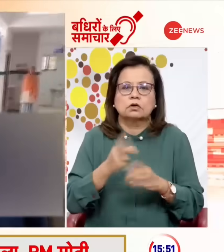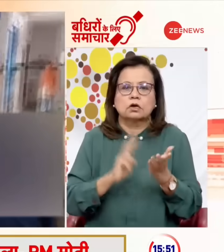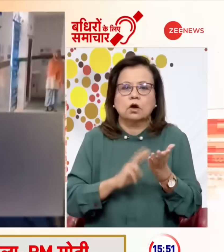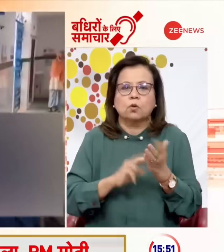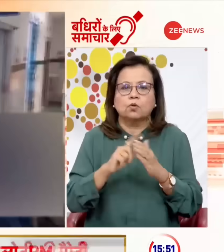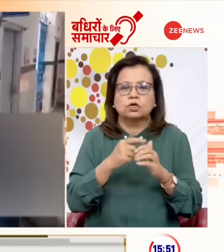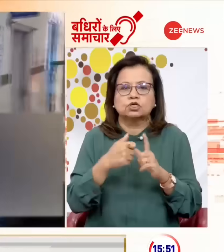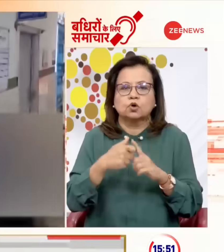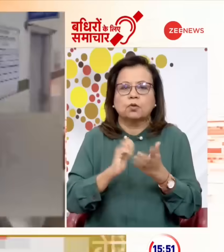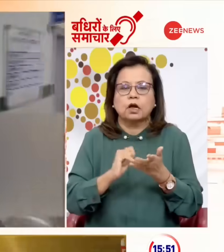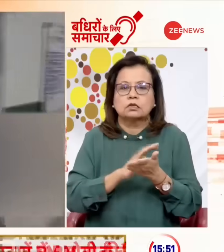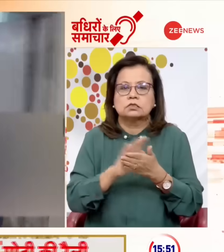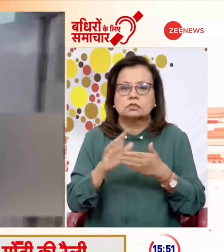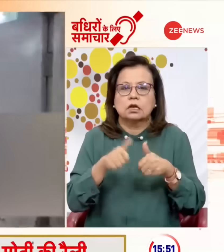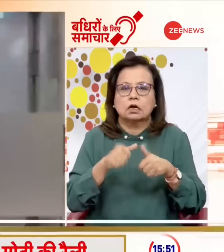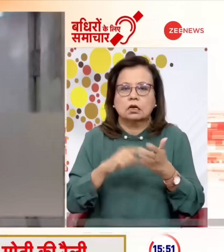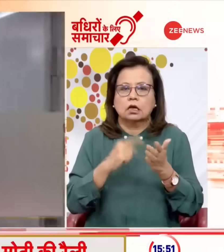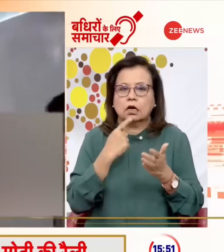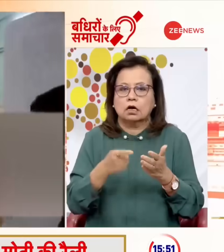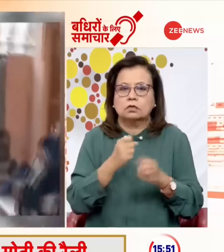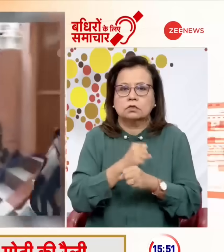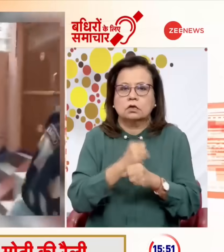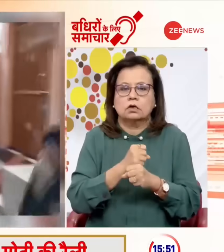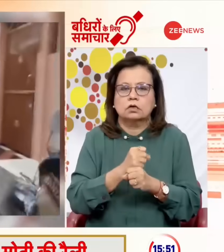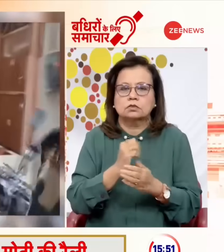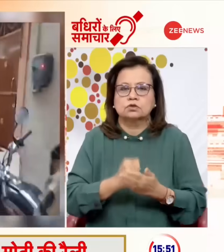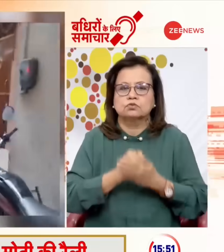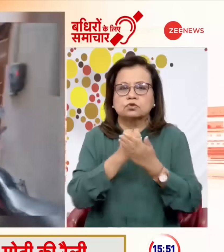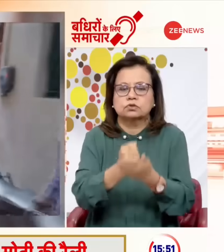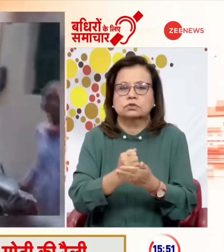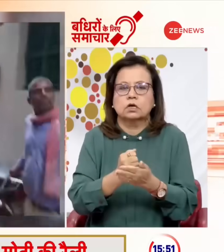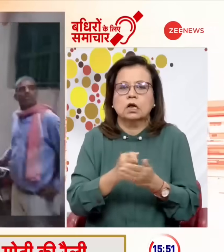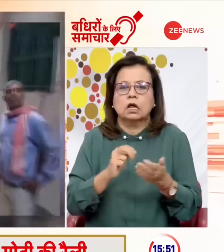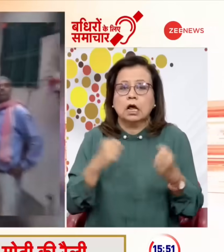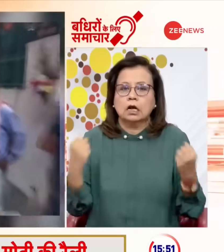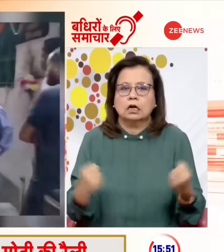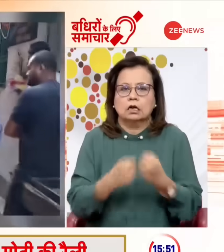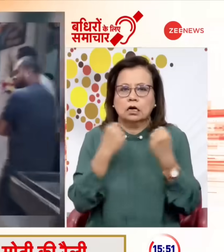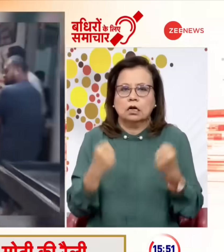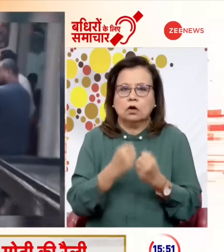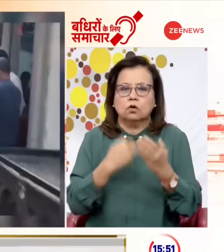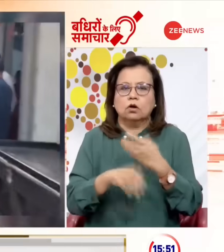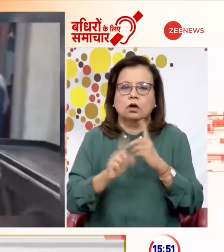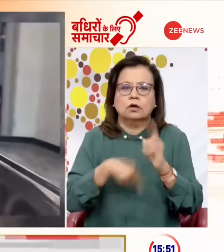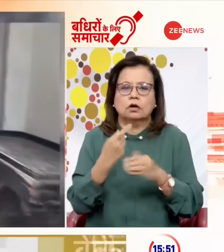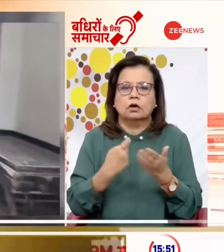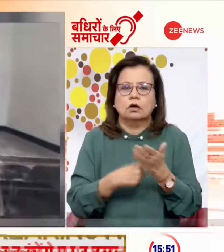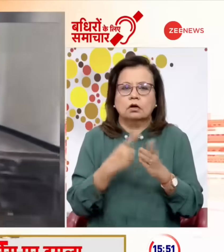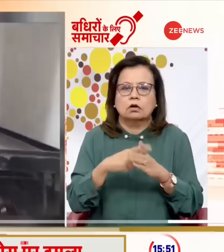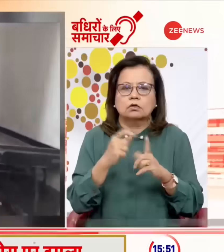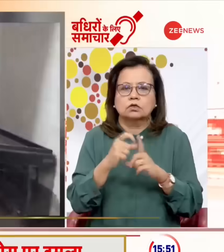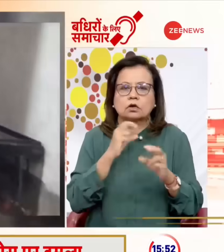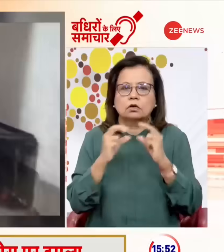प्रतिपक्ष विजय कुमार सिन्हा ने कहा है कि सरकार के सपोर्ट से नरसंहार हो रहा है। वहीं आरजेडी